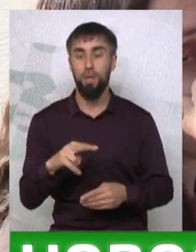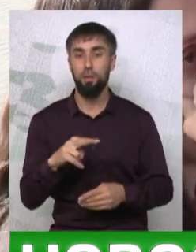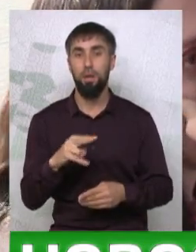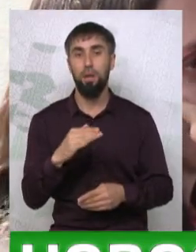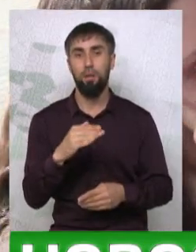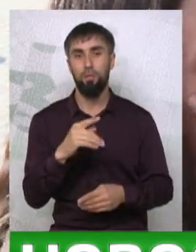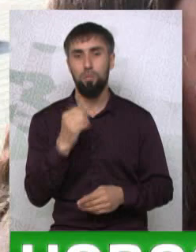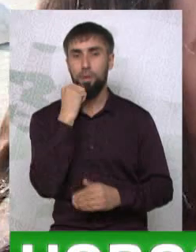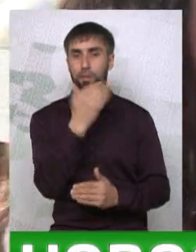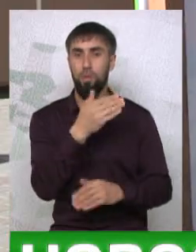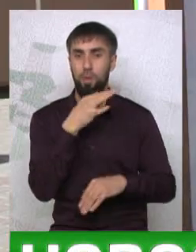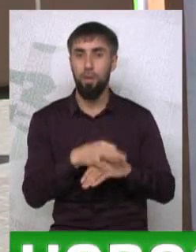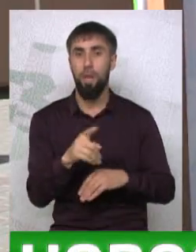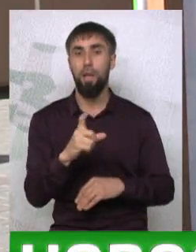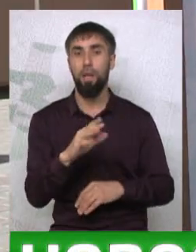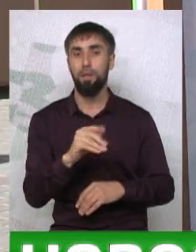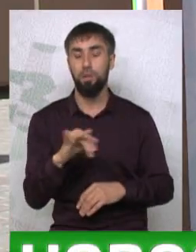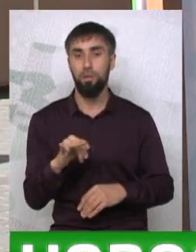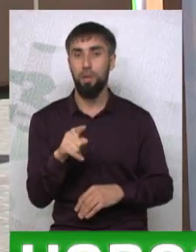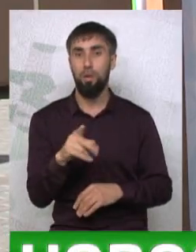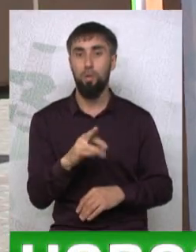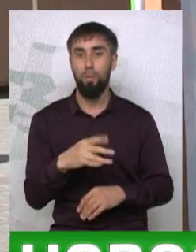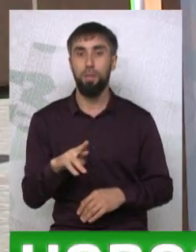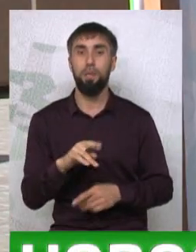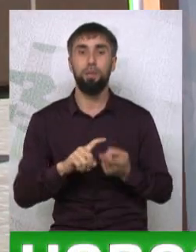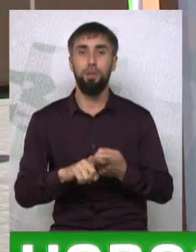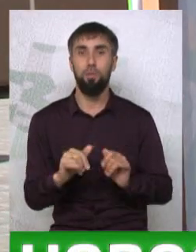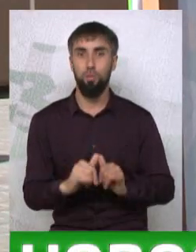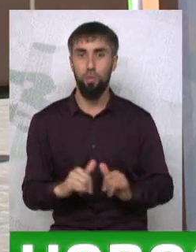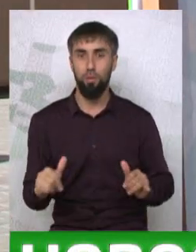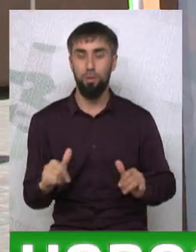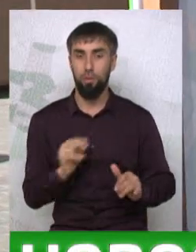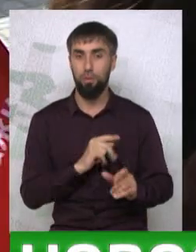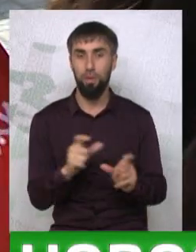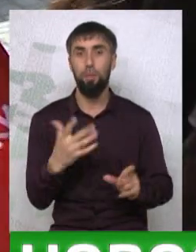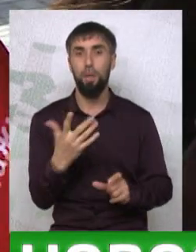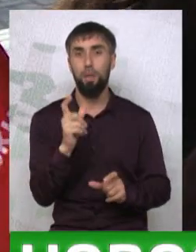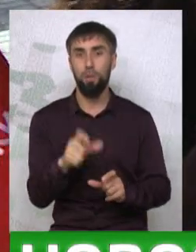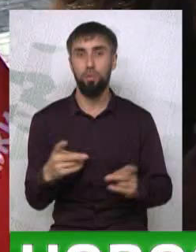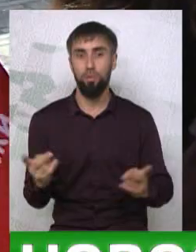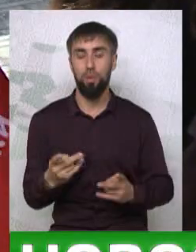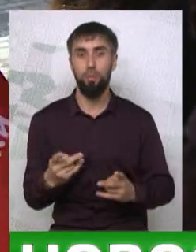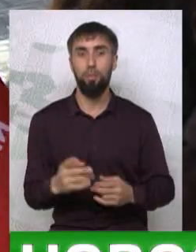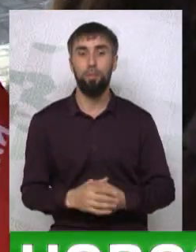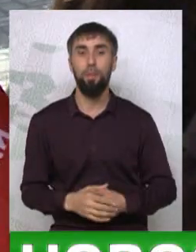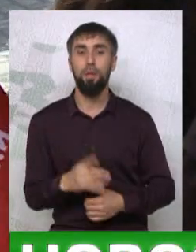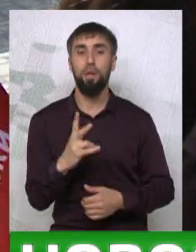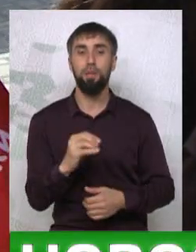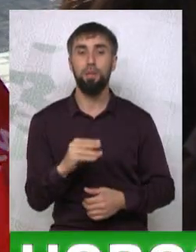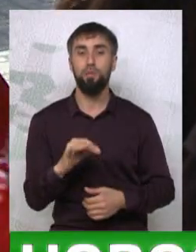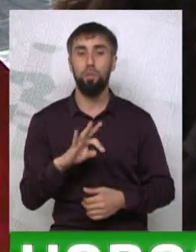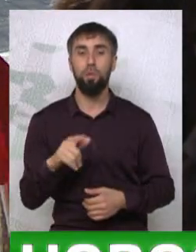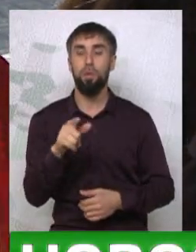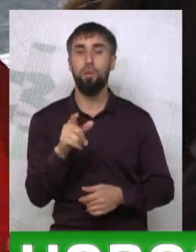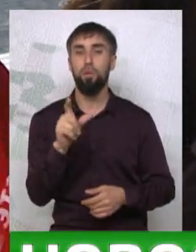Федерального агентства недвижимости «Этажи». На данный момент в компании в связи с расширением требуется 5 специалистов по работе с недвижимостью. Требования